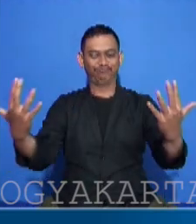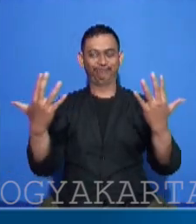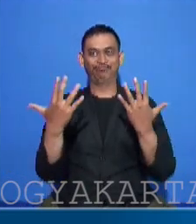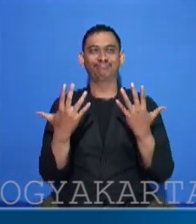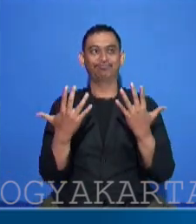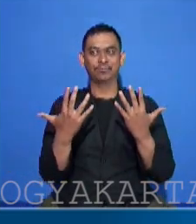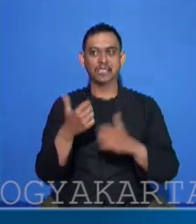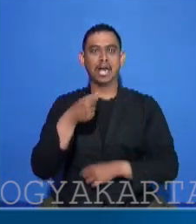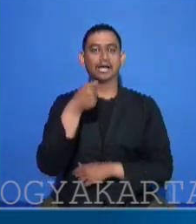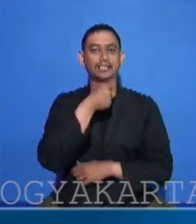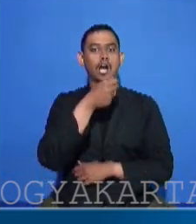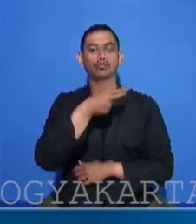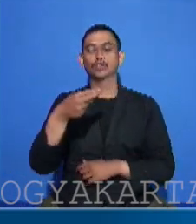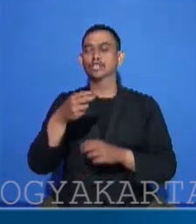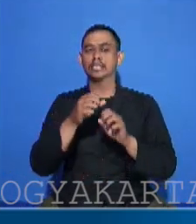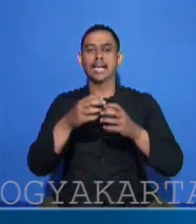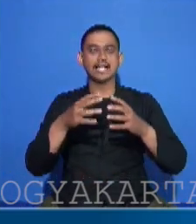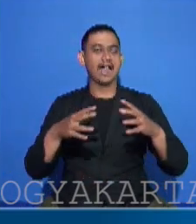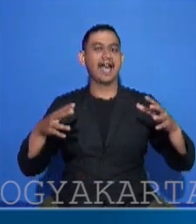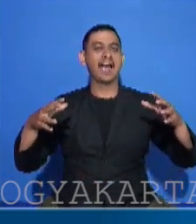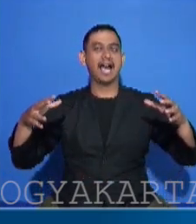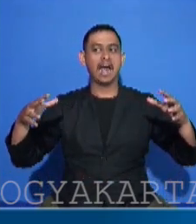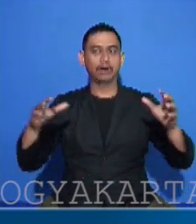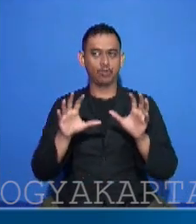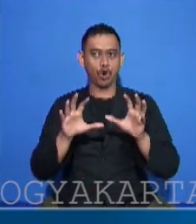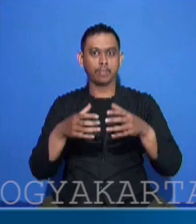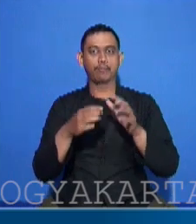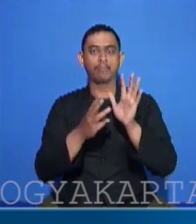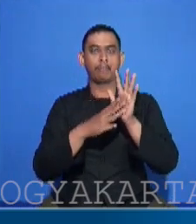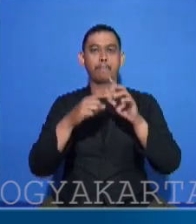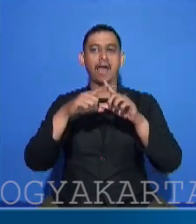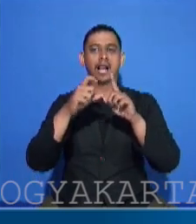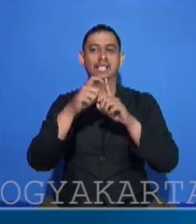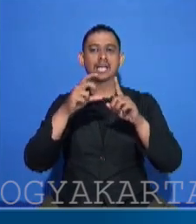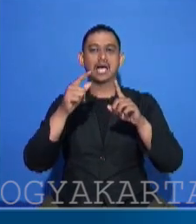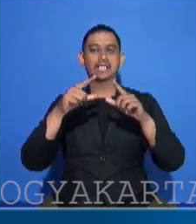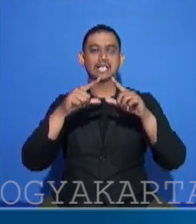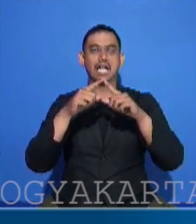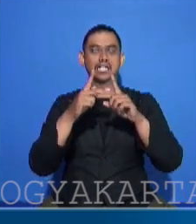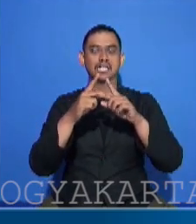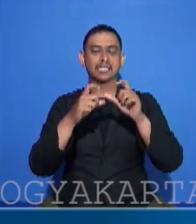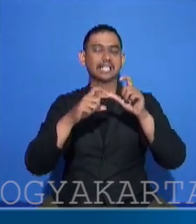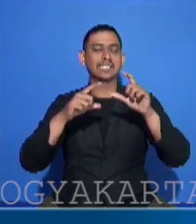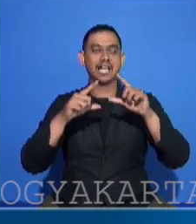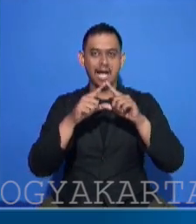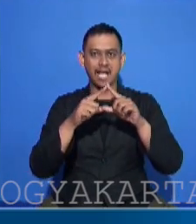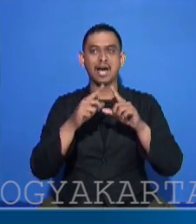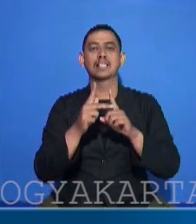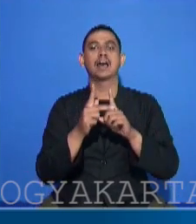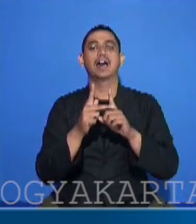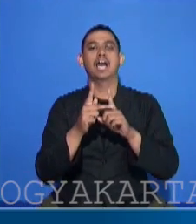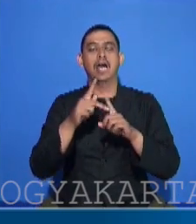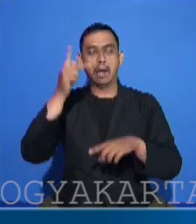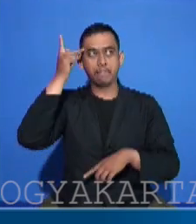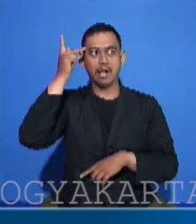lagu Indonesia Raya ini digelar di kompleks sebuah madrasah di Kelurahan Candi Binangun, Pakem Sleman, Daerah Istimewa